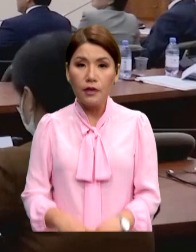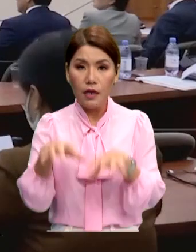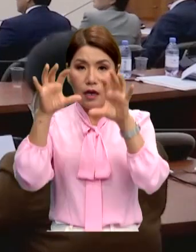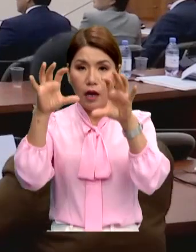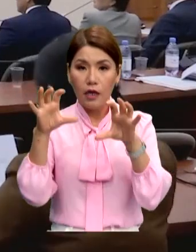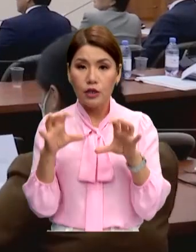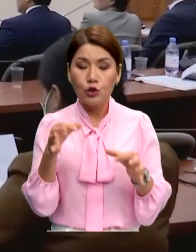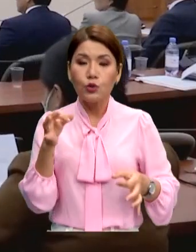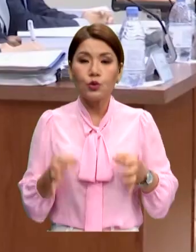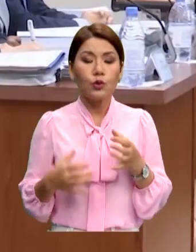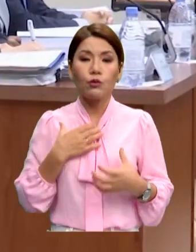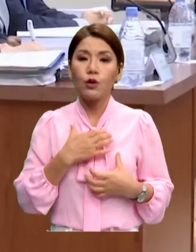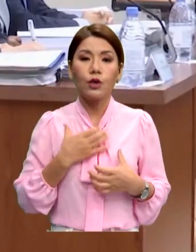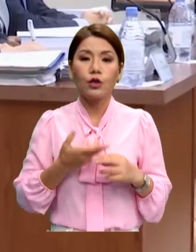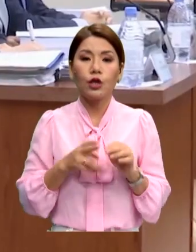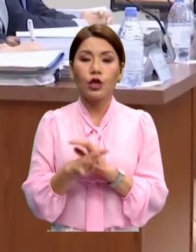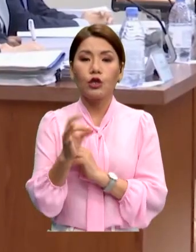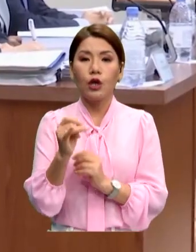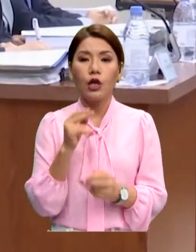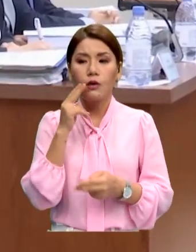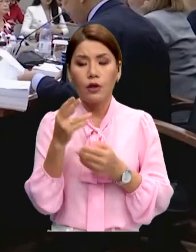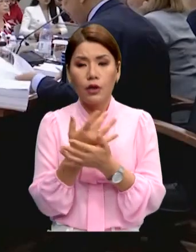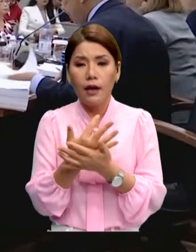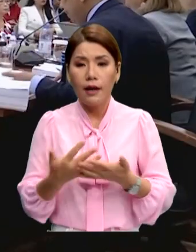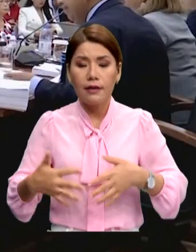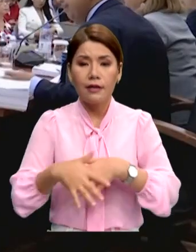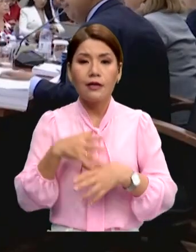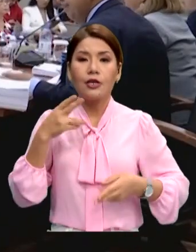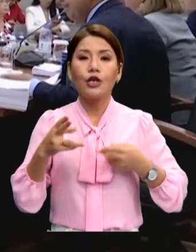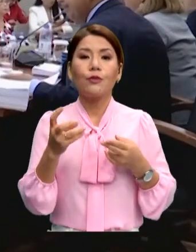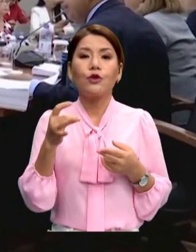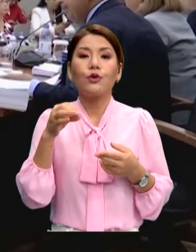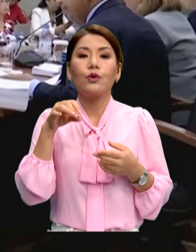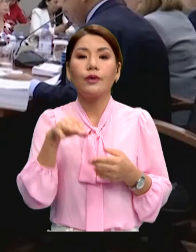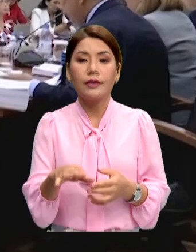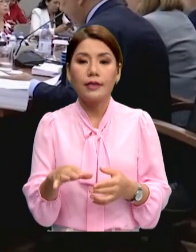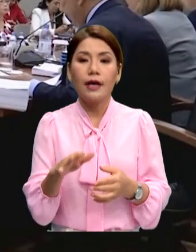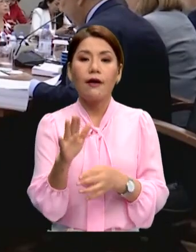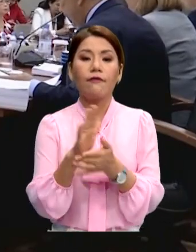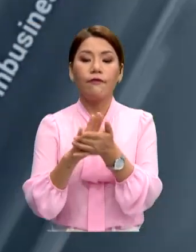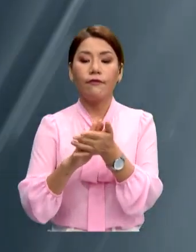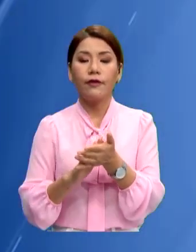Конституционный суд обеспокоен, что их ожидает шквал обращений от населения. Минюст предложил ввести фильтры.